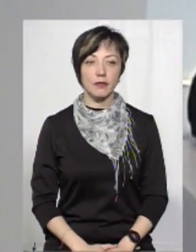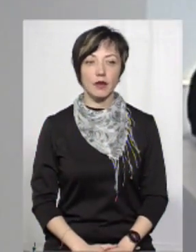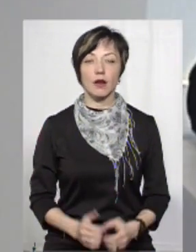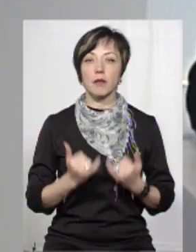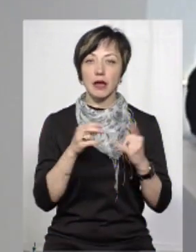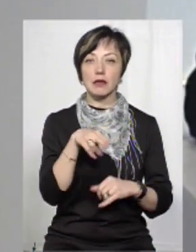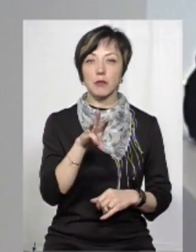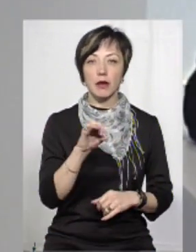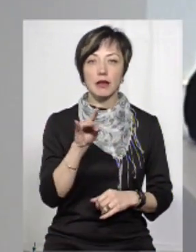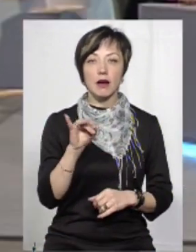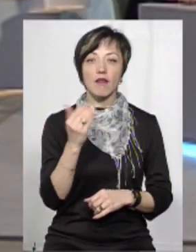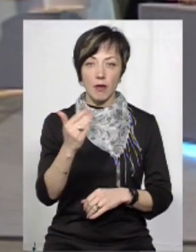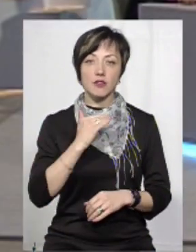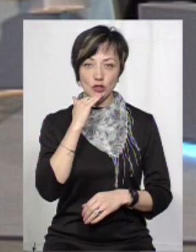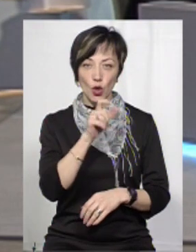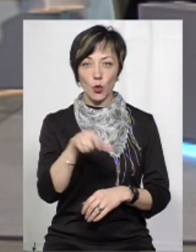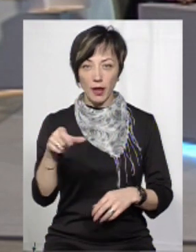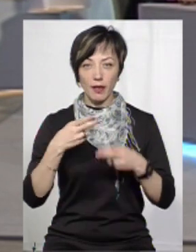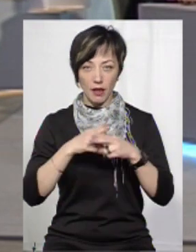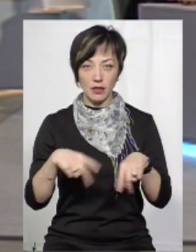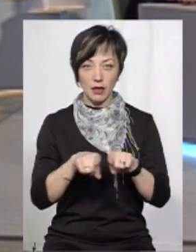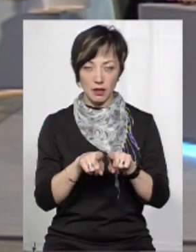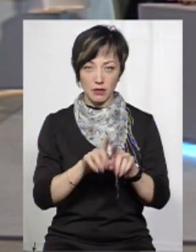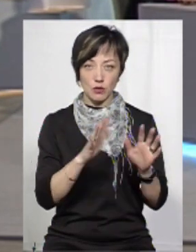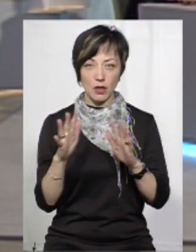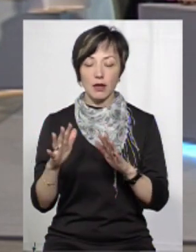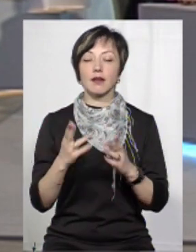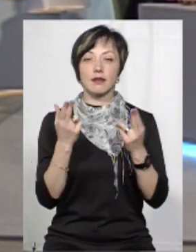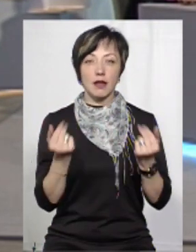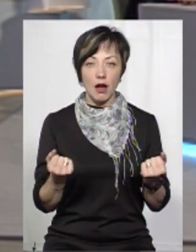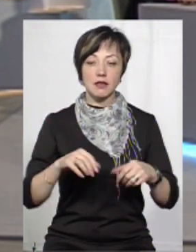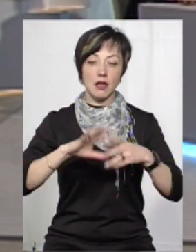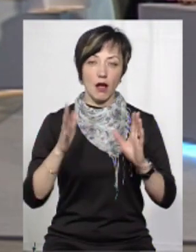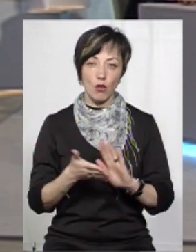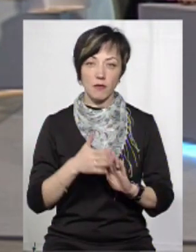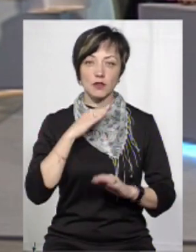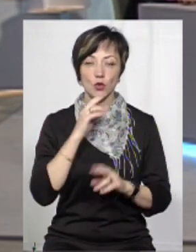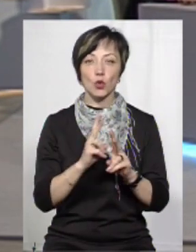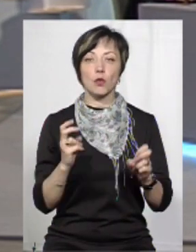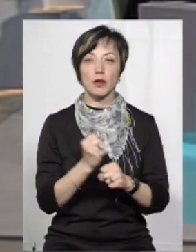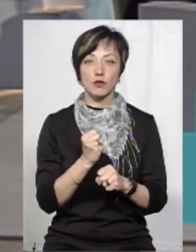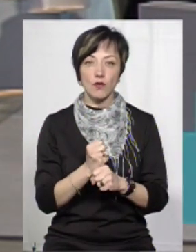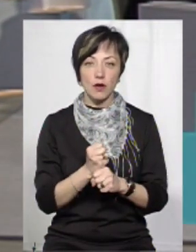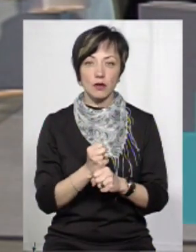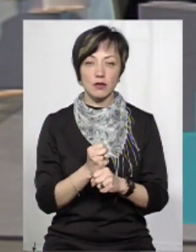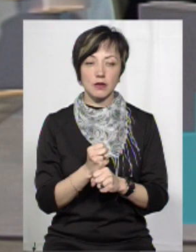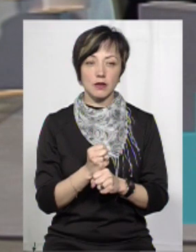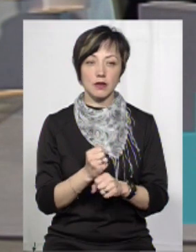Пане Дмитре, вистачало людей і техніки для ліквідації? Так, загалом вистачало. Хто працював?